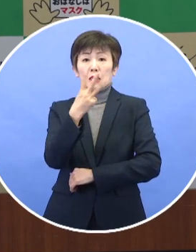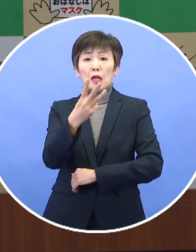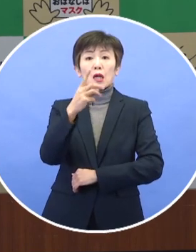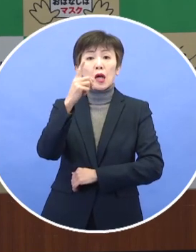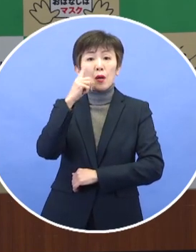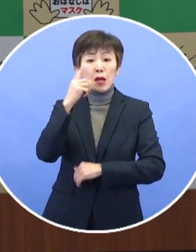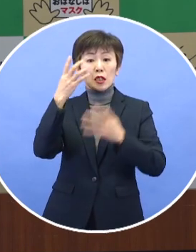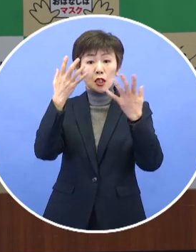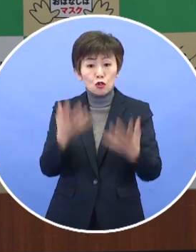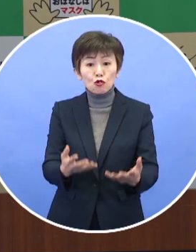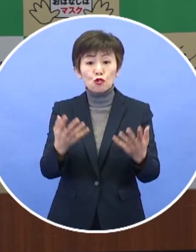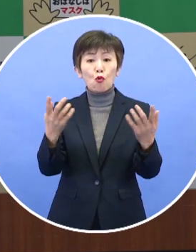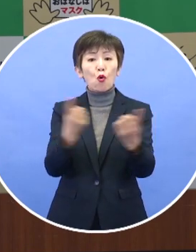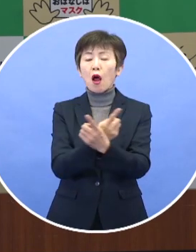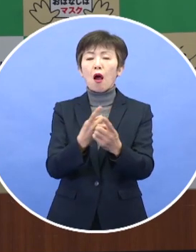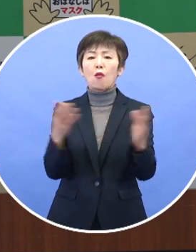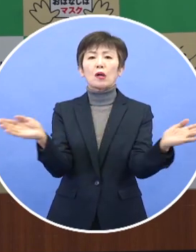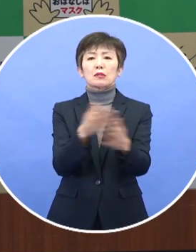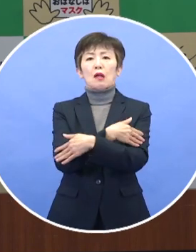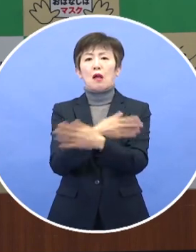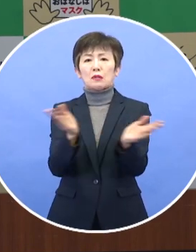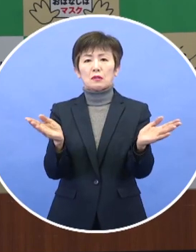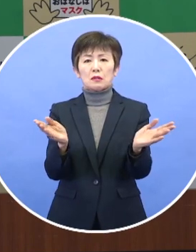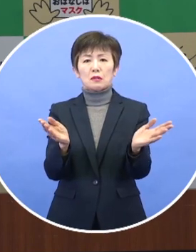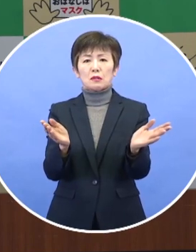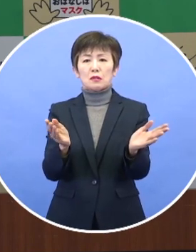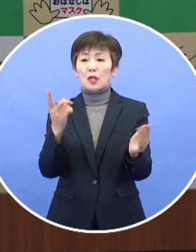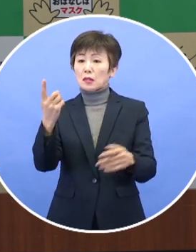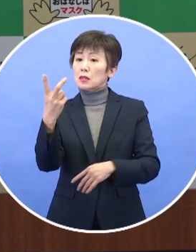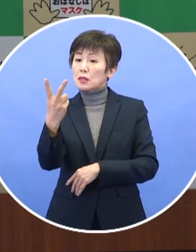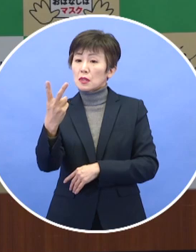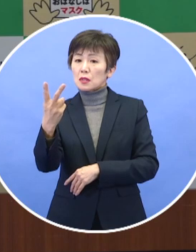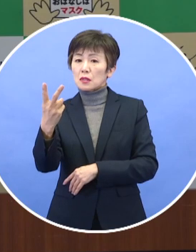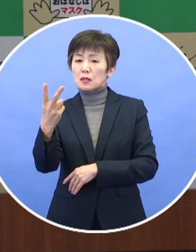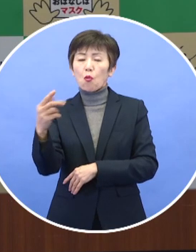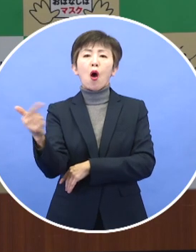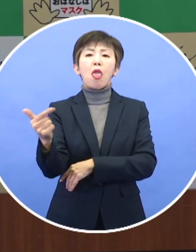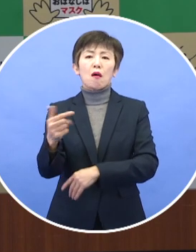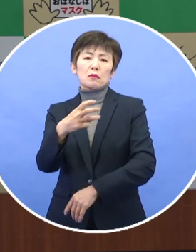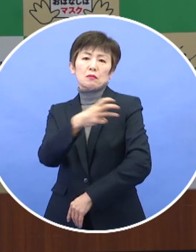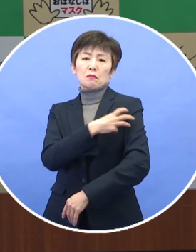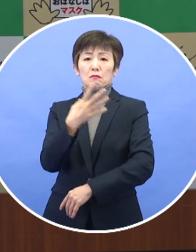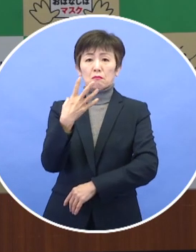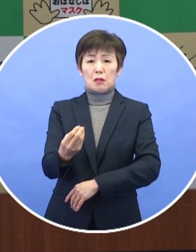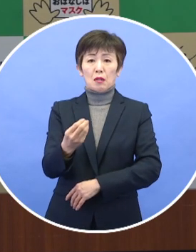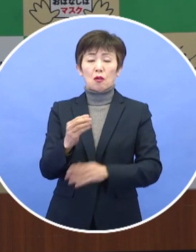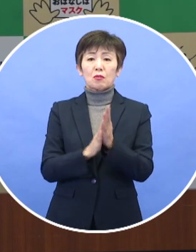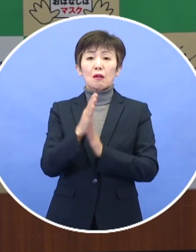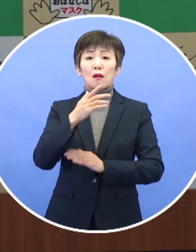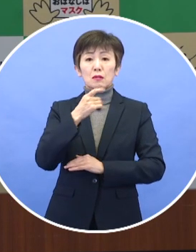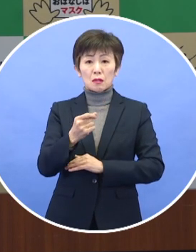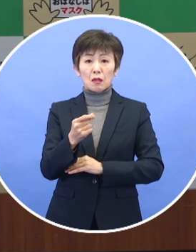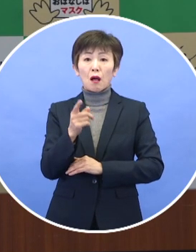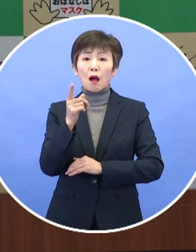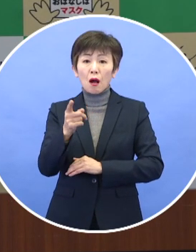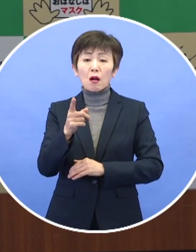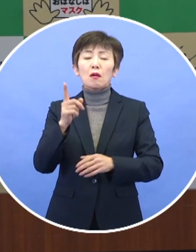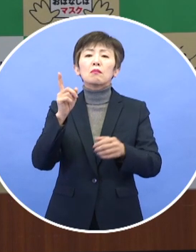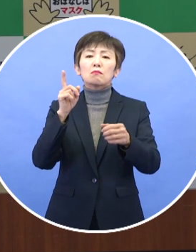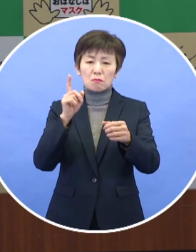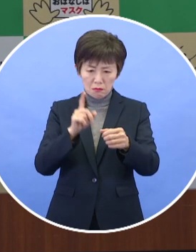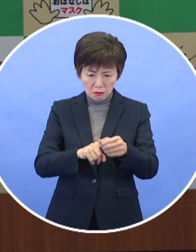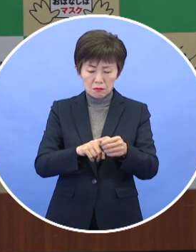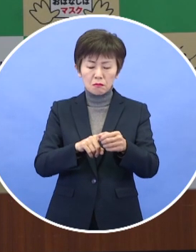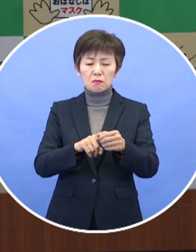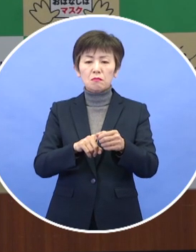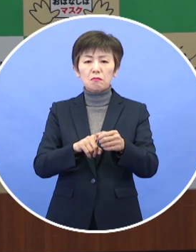になっております。そういうことでやはり 1、2回目の接種をまず急ぐ、まあ、それをしていただくことが重症化を減らす、その